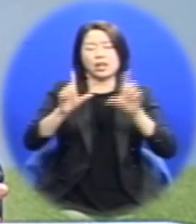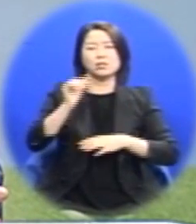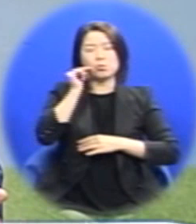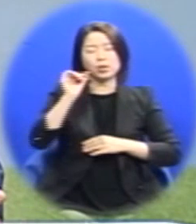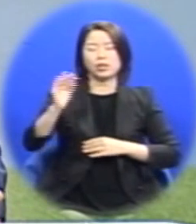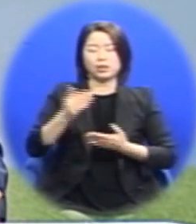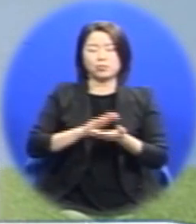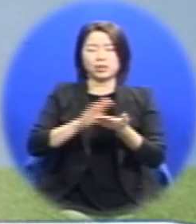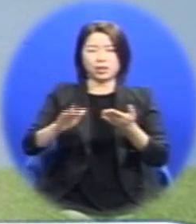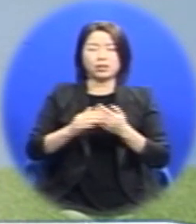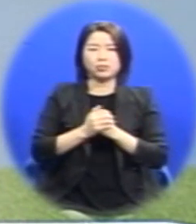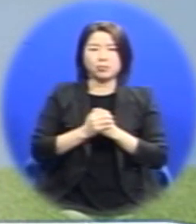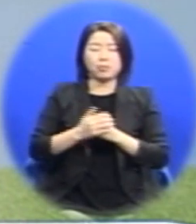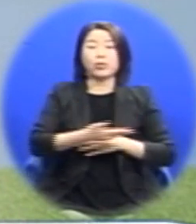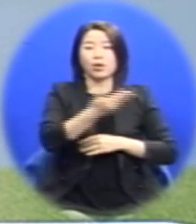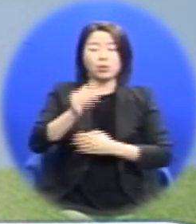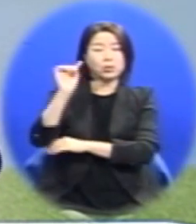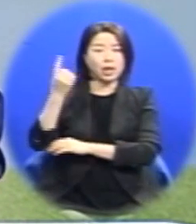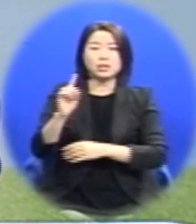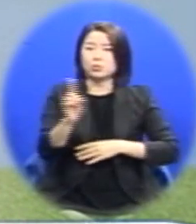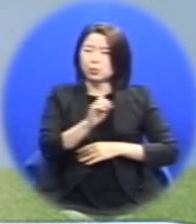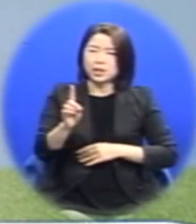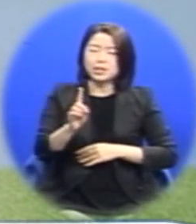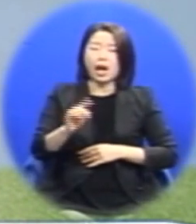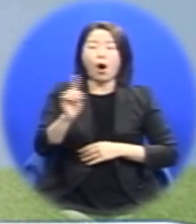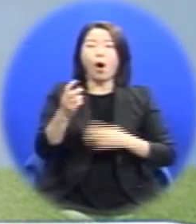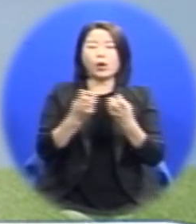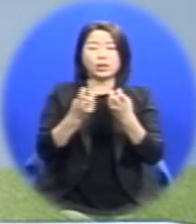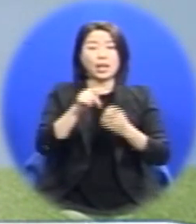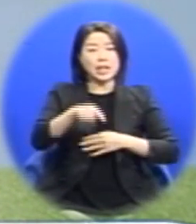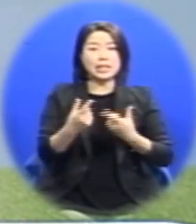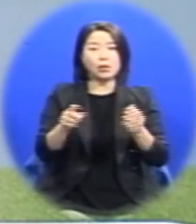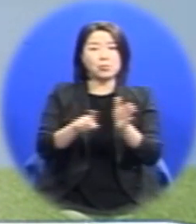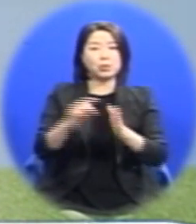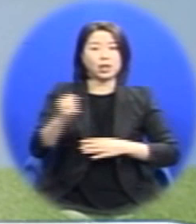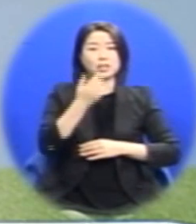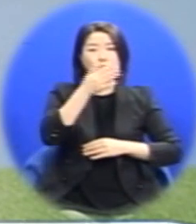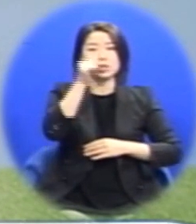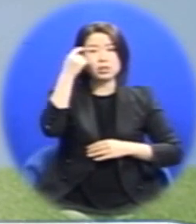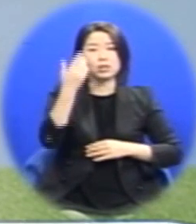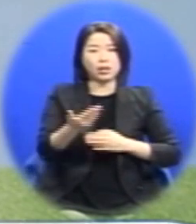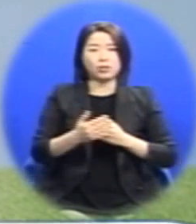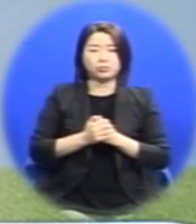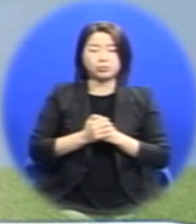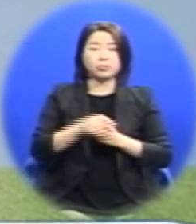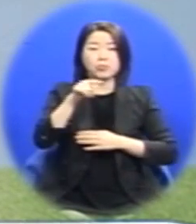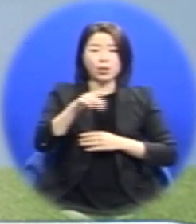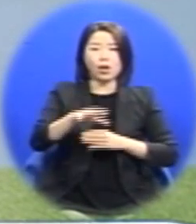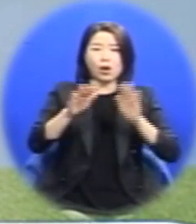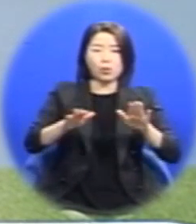거죠. 여러분, 다윗은 도대체 어떻게 이런 믿음을 가질 수 있었을까요? 그게